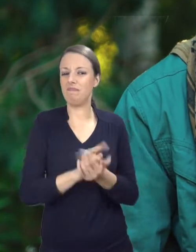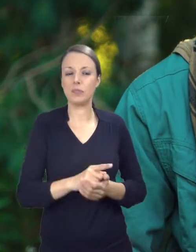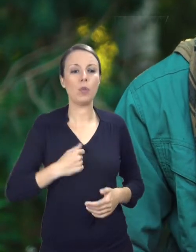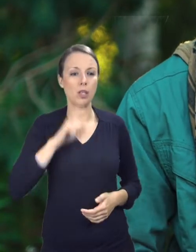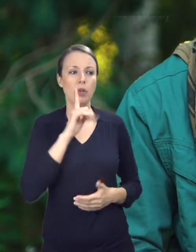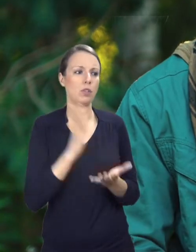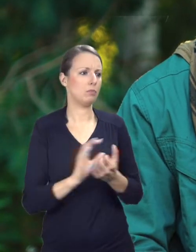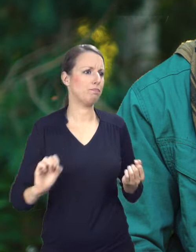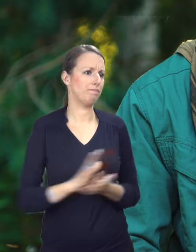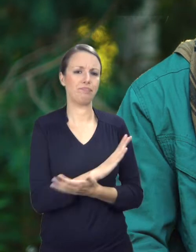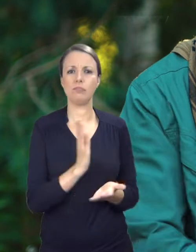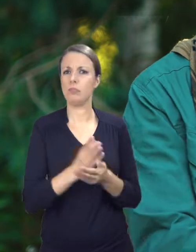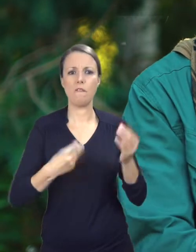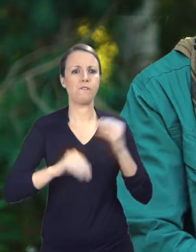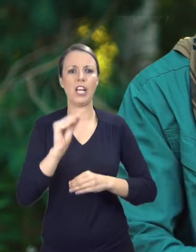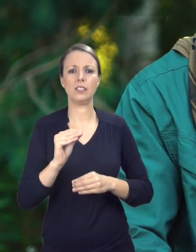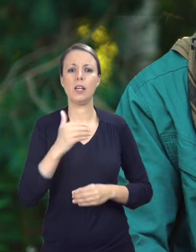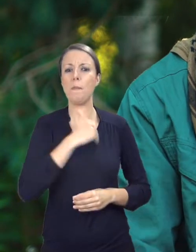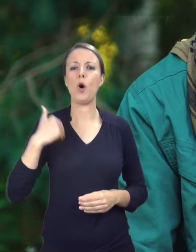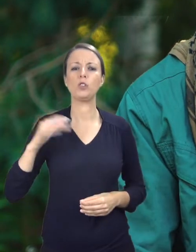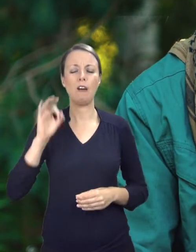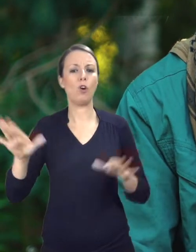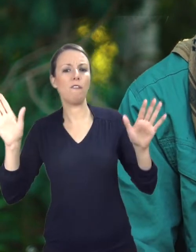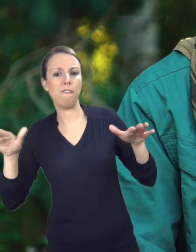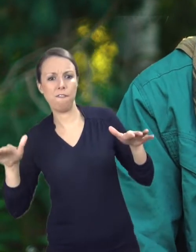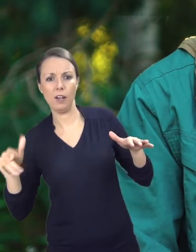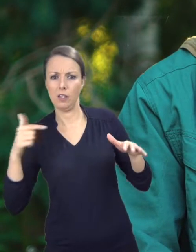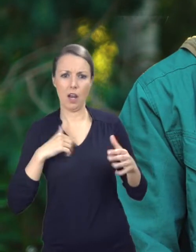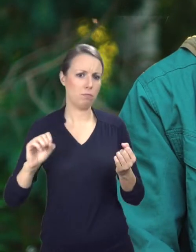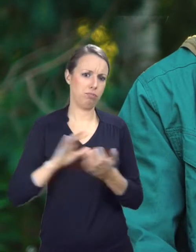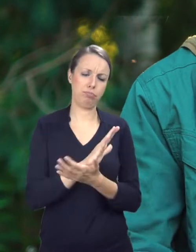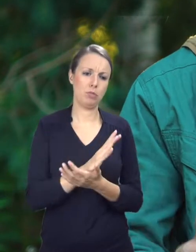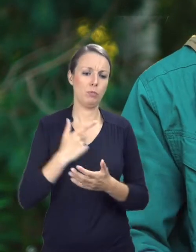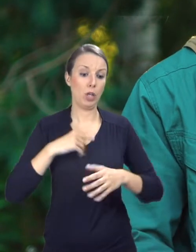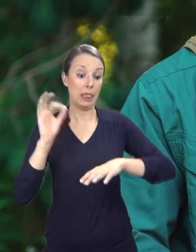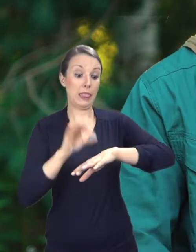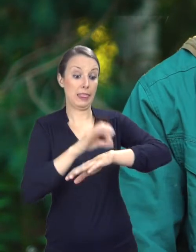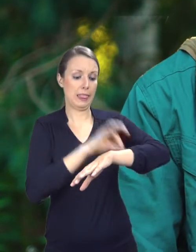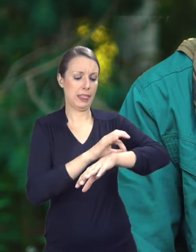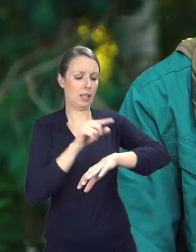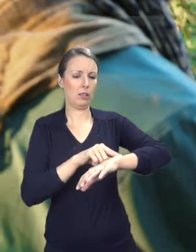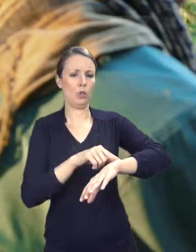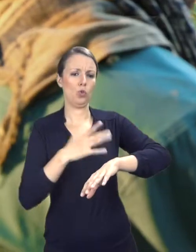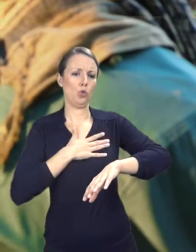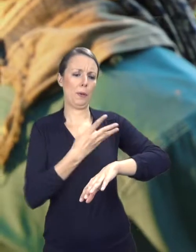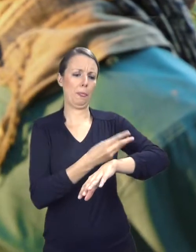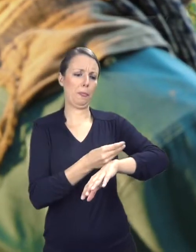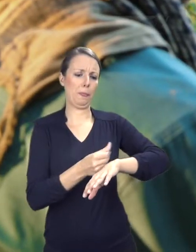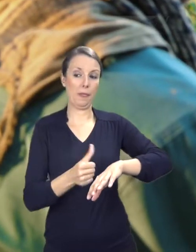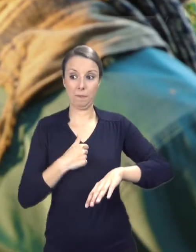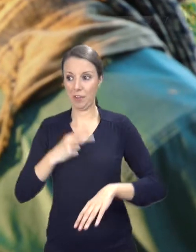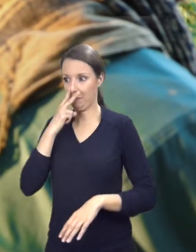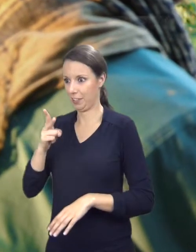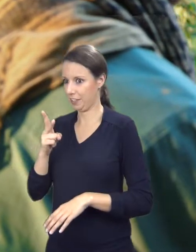do większości insektów, które my w Polsce mamy. Ja już jestem do nich przyzwyczajony. Te ukucia dosyć szybko przestają być uciążliwe. Ja to z taką gracją mnie tak zabierz,